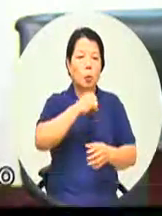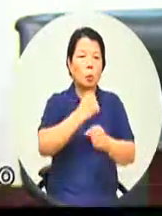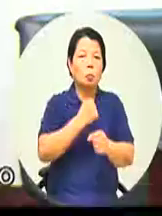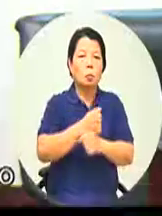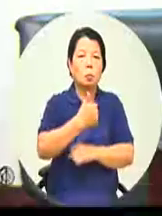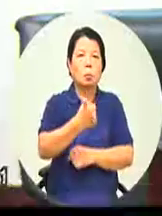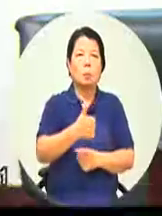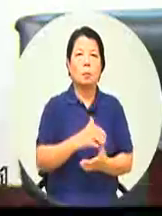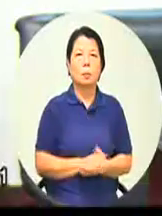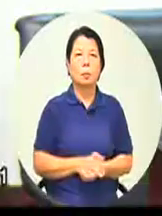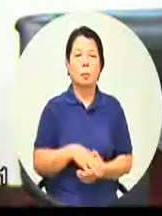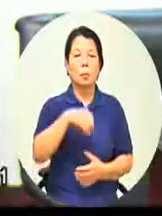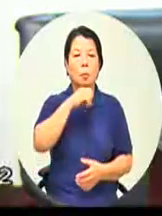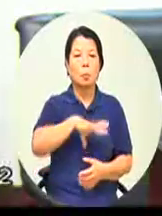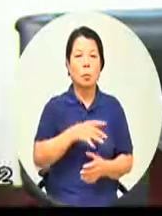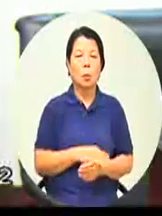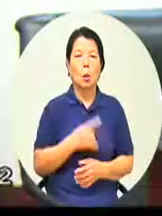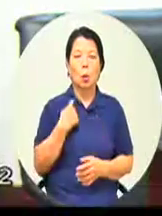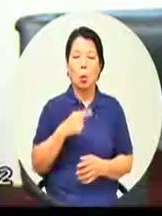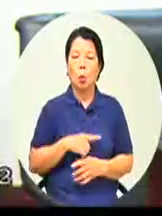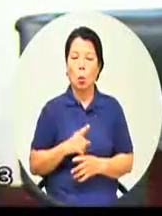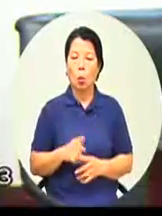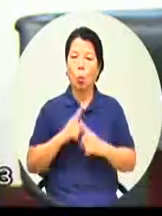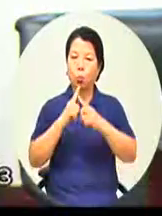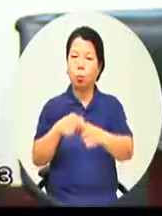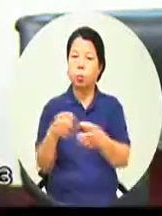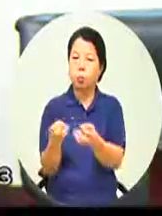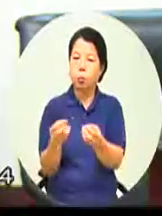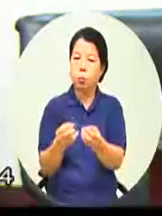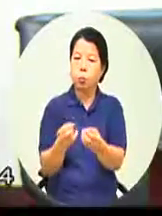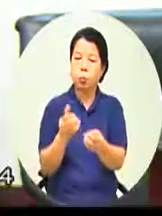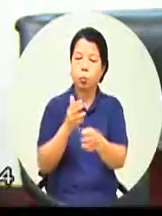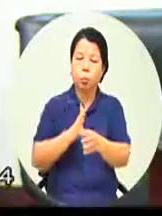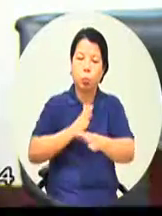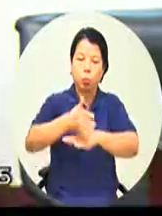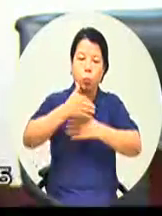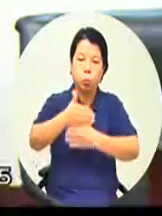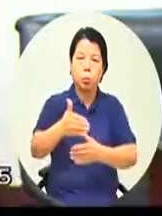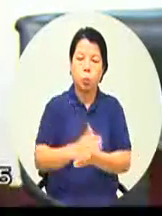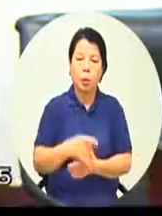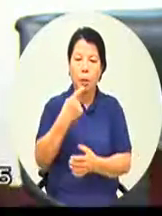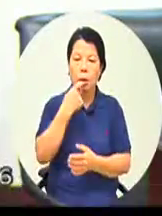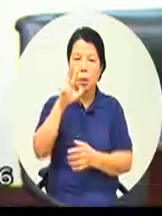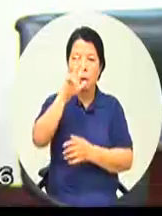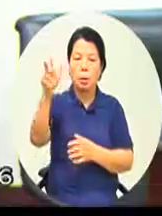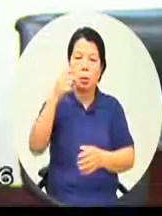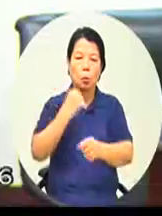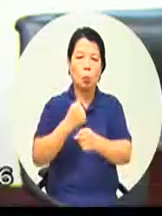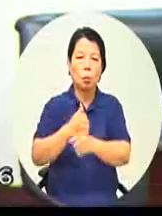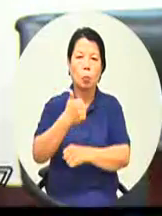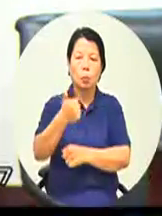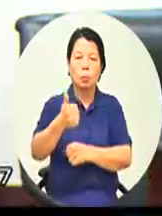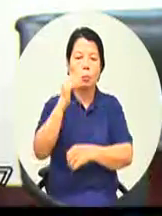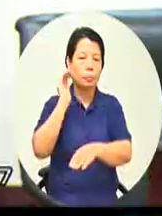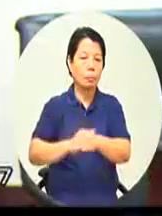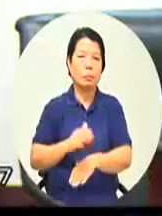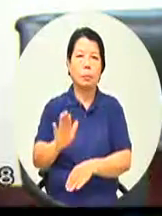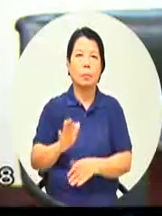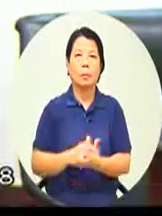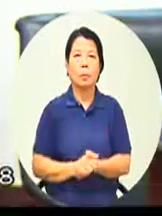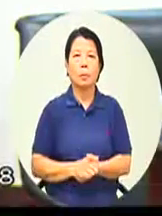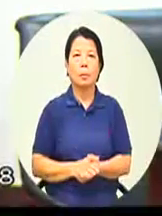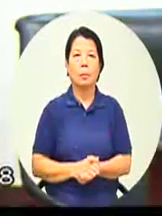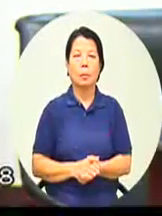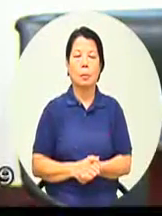好。哦，屏东我过，甲因遐底下哩开讲哩过程中，他们的日照啊做得非常的成功。我就讲我